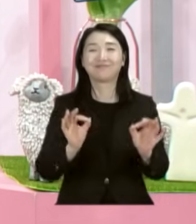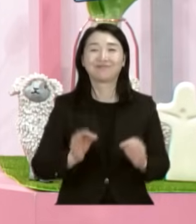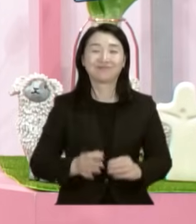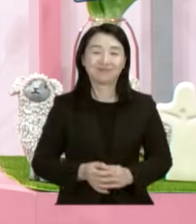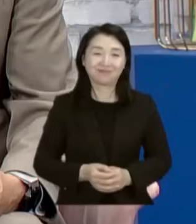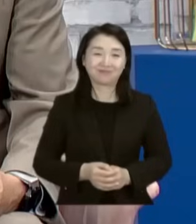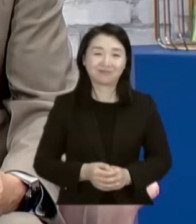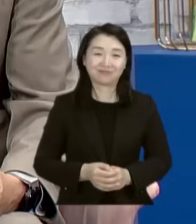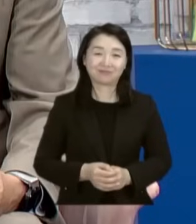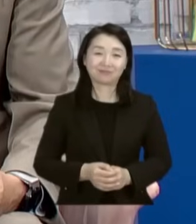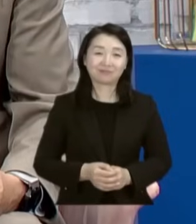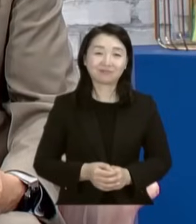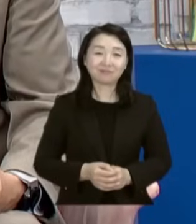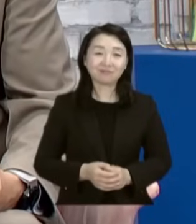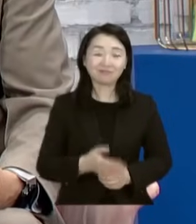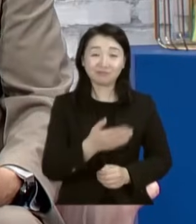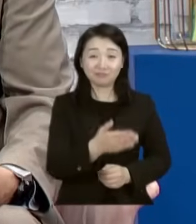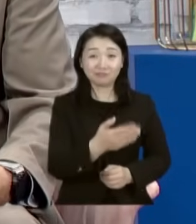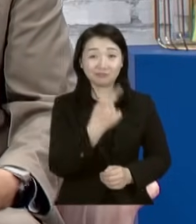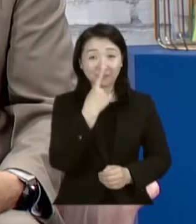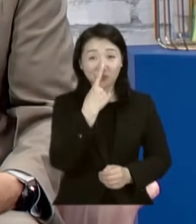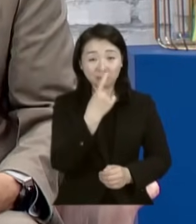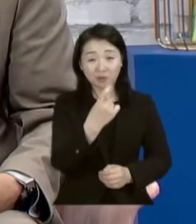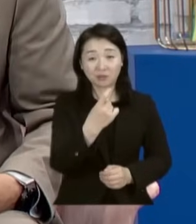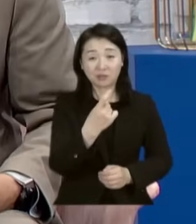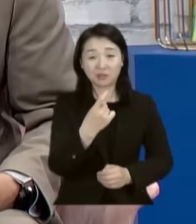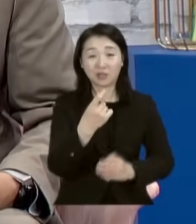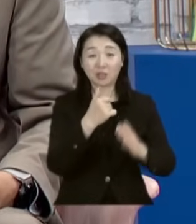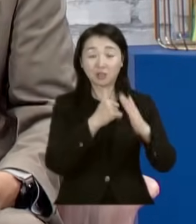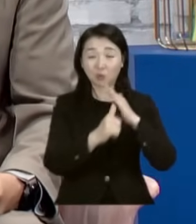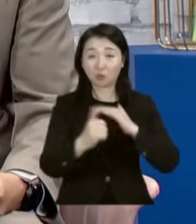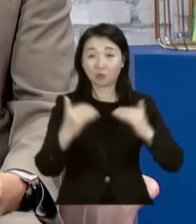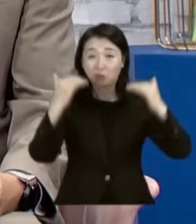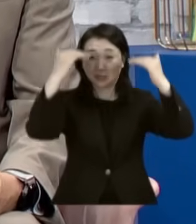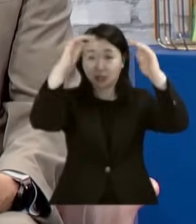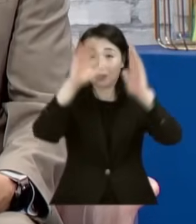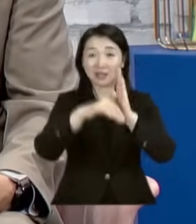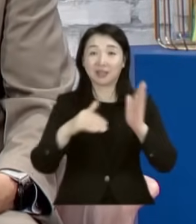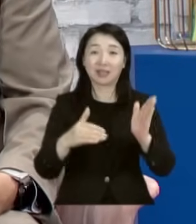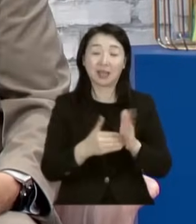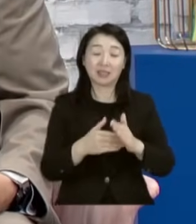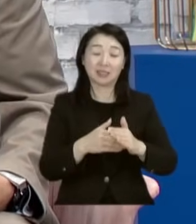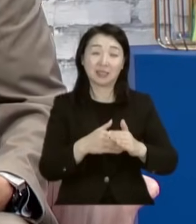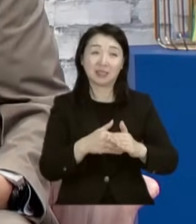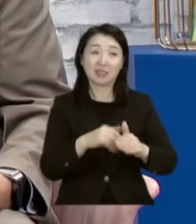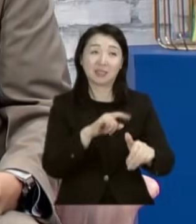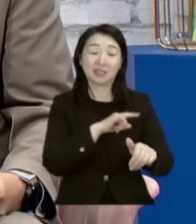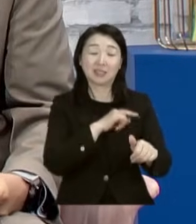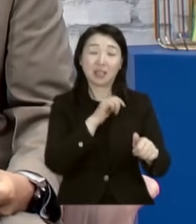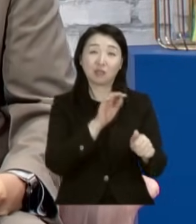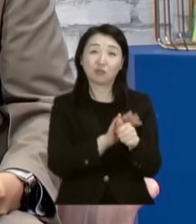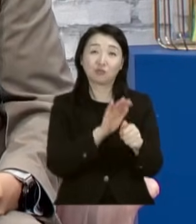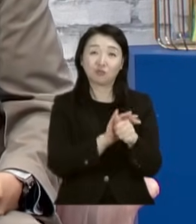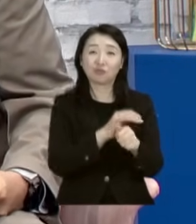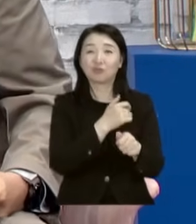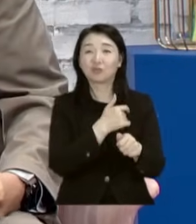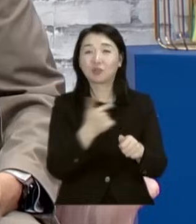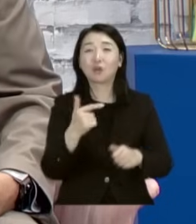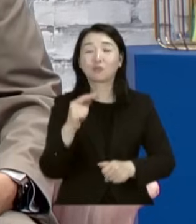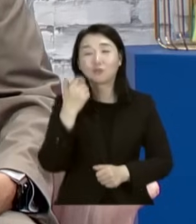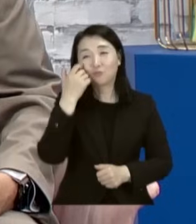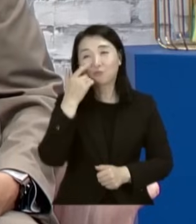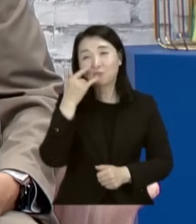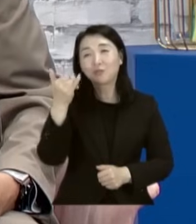진짜 근데 우리 어 구원철 선수 이렇게 멋지게 선수로 성장할 때까지 제일 애쓴 분이 있다면 당연히